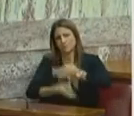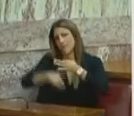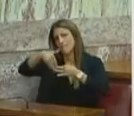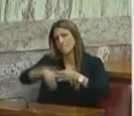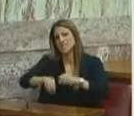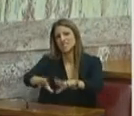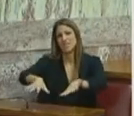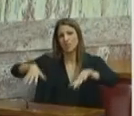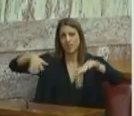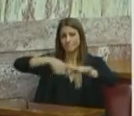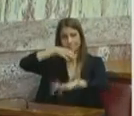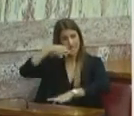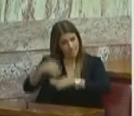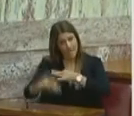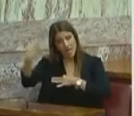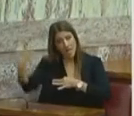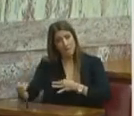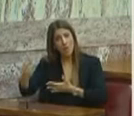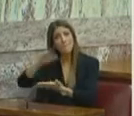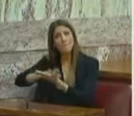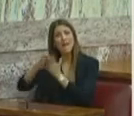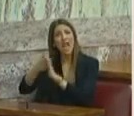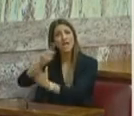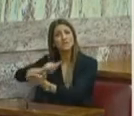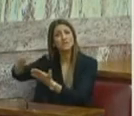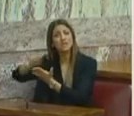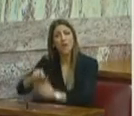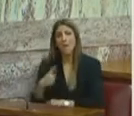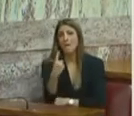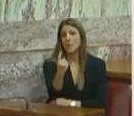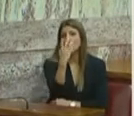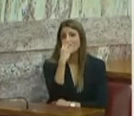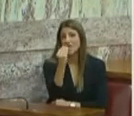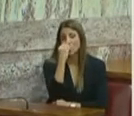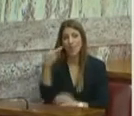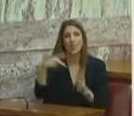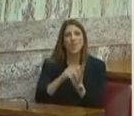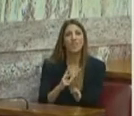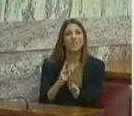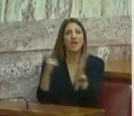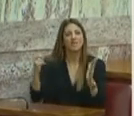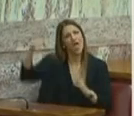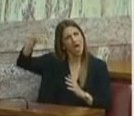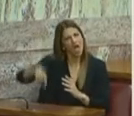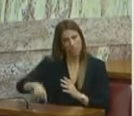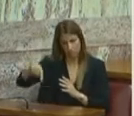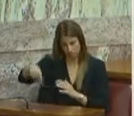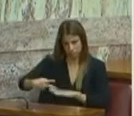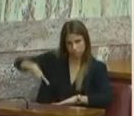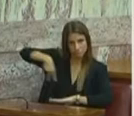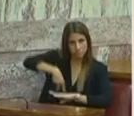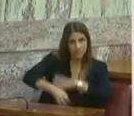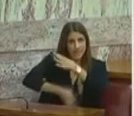και υπάρχουν και τα πρακτικά, και συγκεκριμένα την 1η Φεβρουαρίου του 2017, εδώ από αυτό το βήμα, είπα